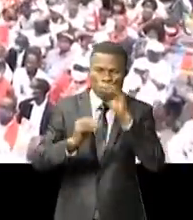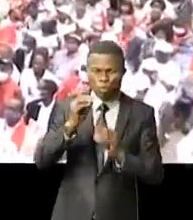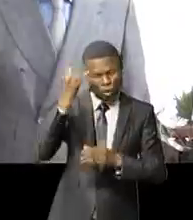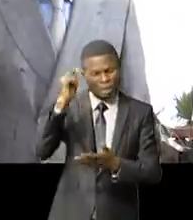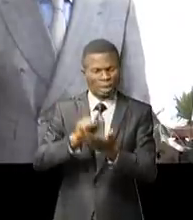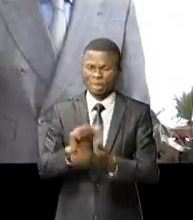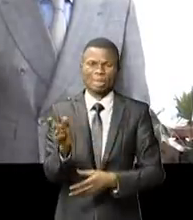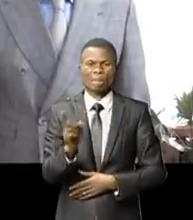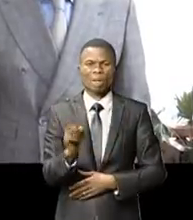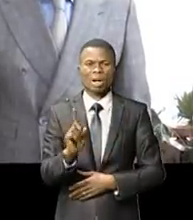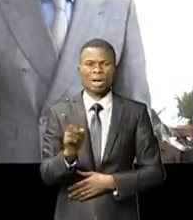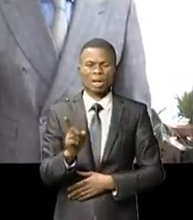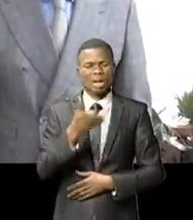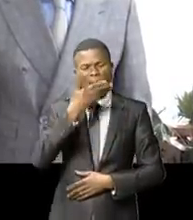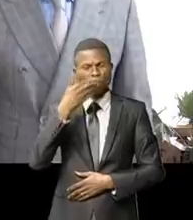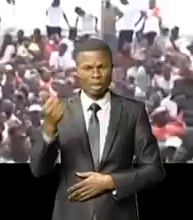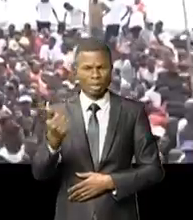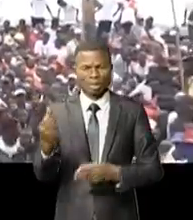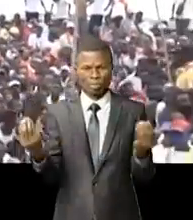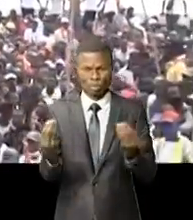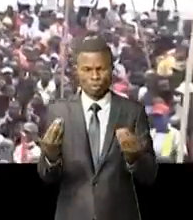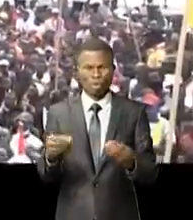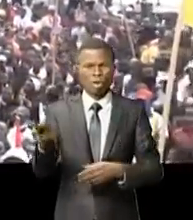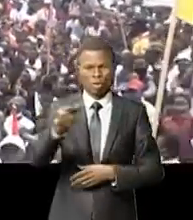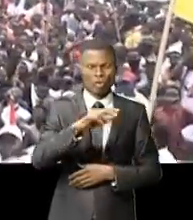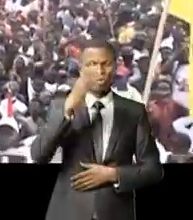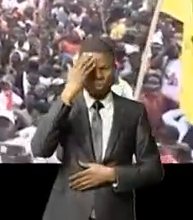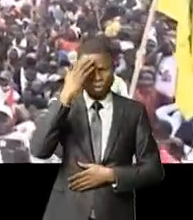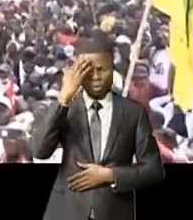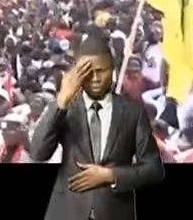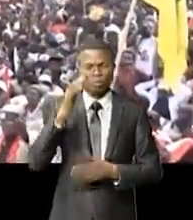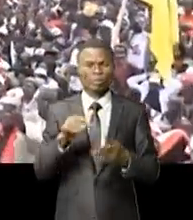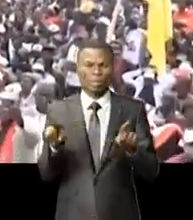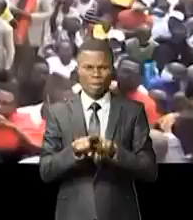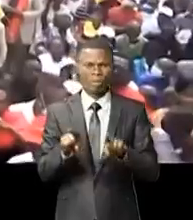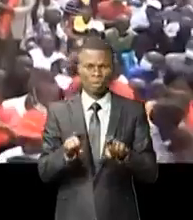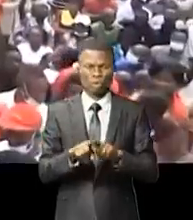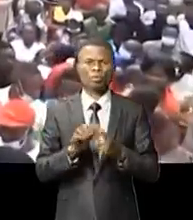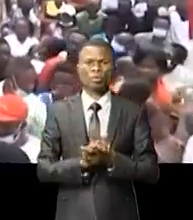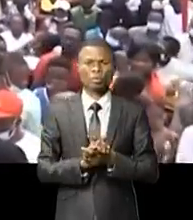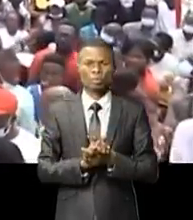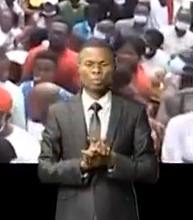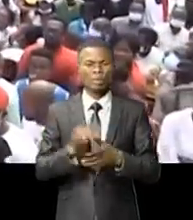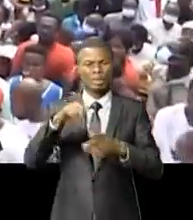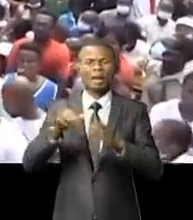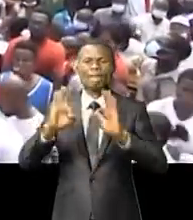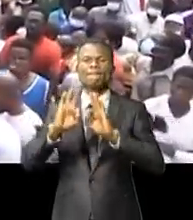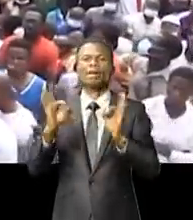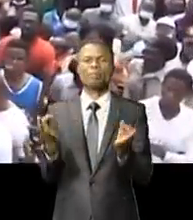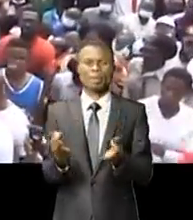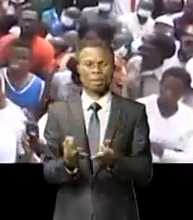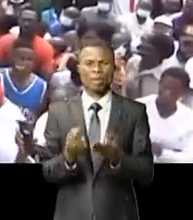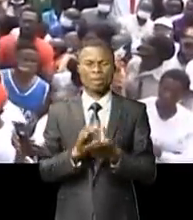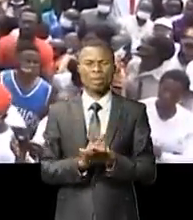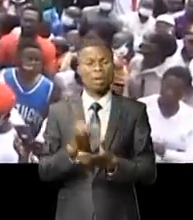position salvatrice, puisque, vous savez, c'est comme dans une famille, il